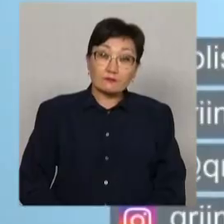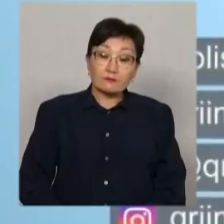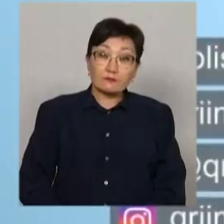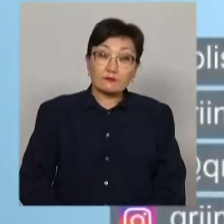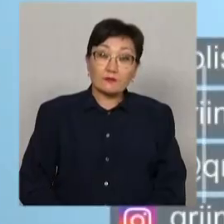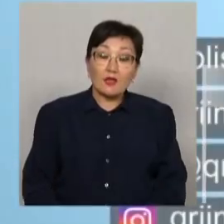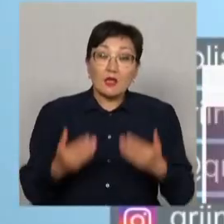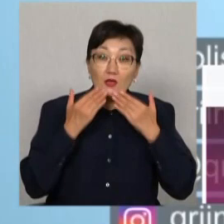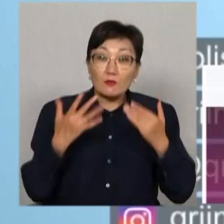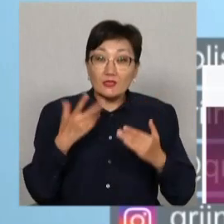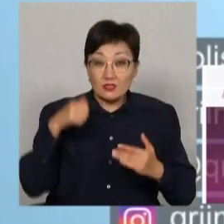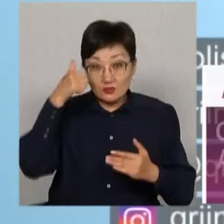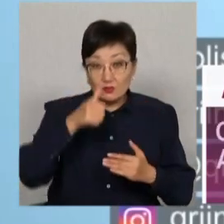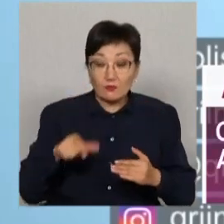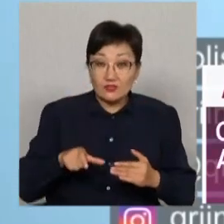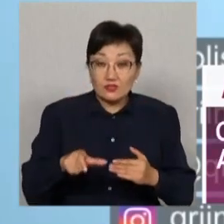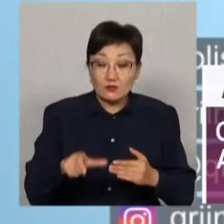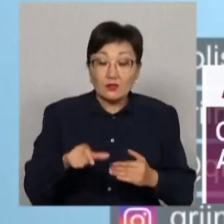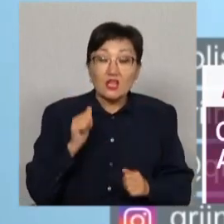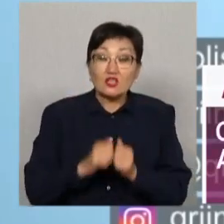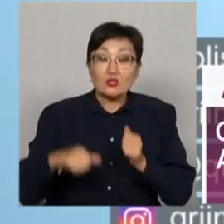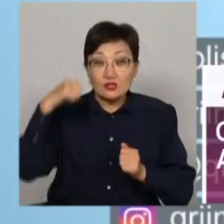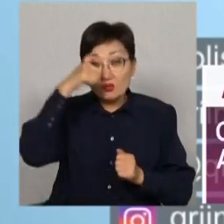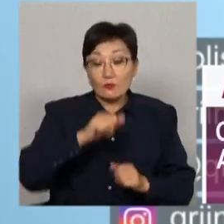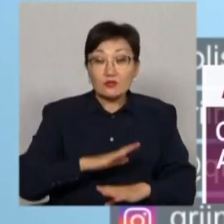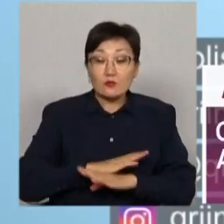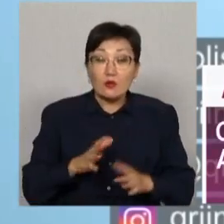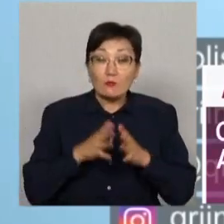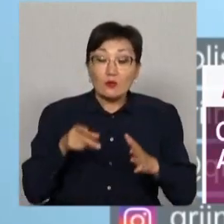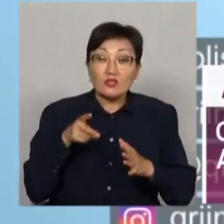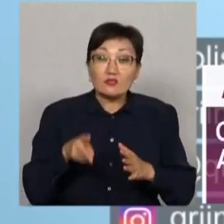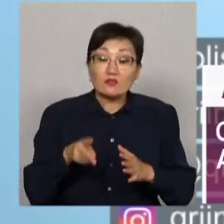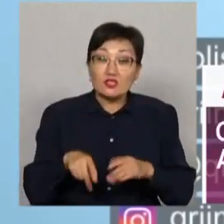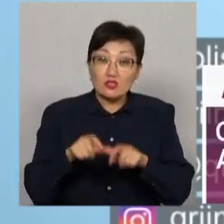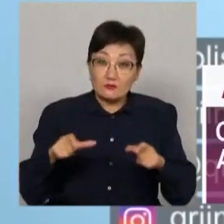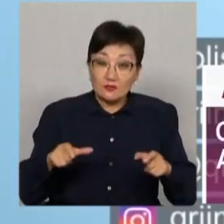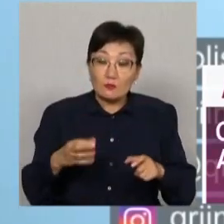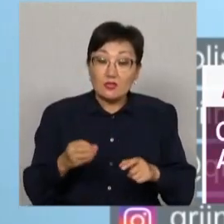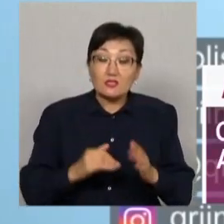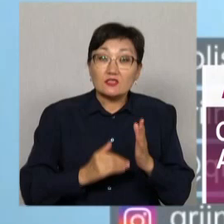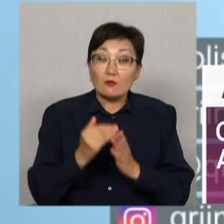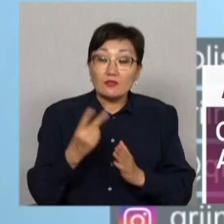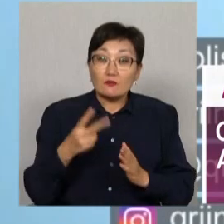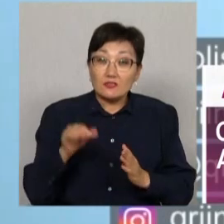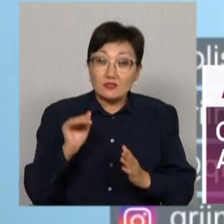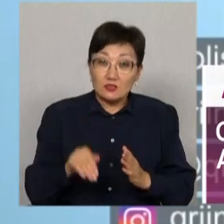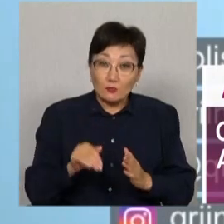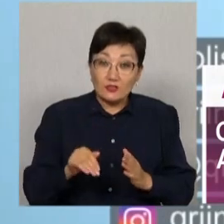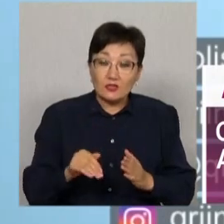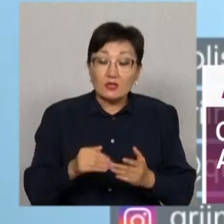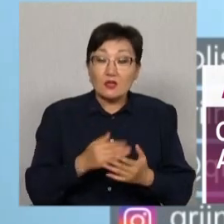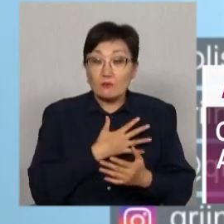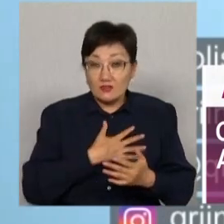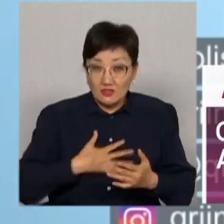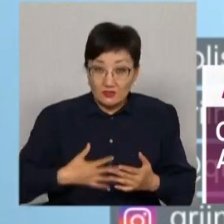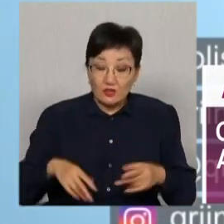За последние 5 лет на дорогах страны ежегодно погибает более 2000 человек. Еще свыше 20 тысяч получают ранения и